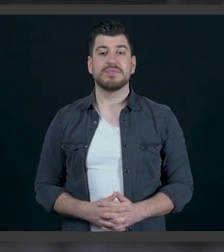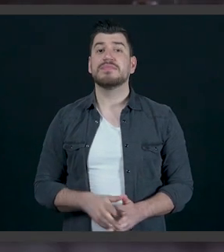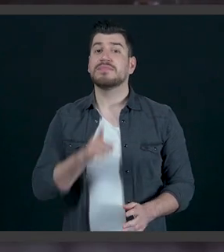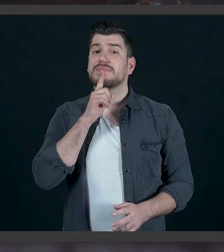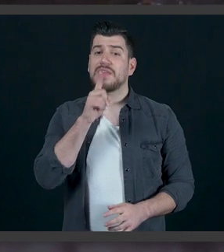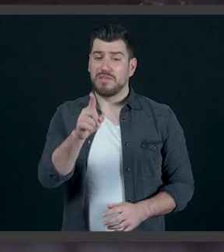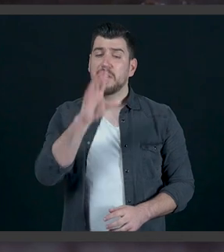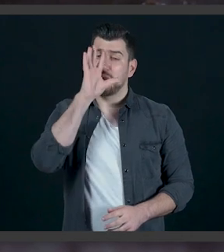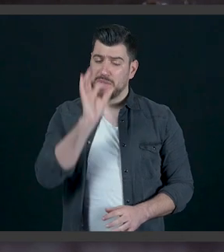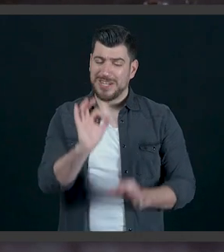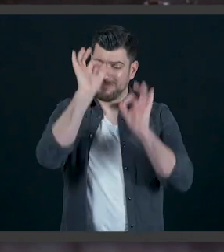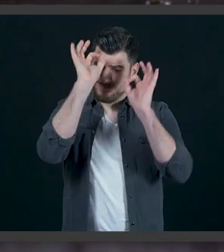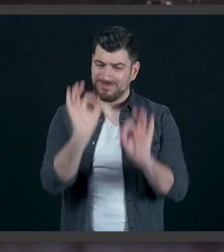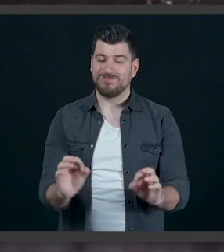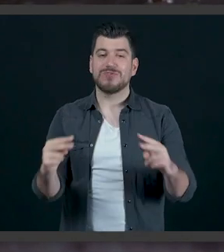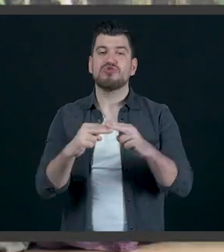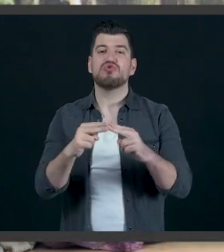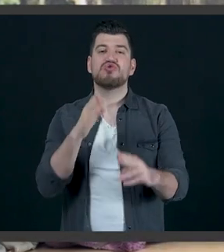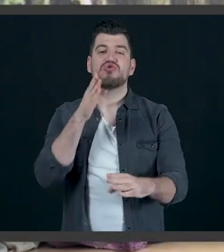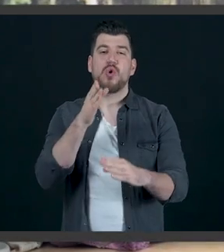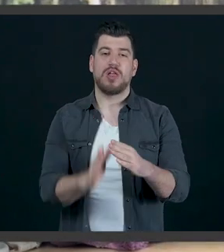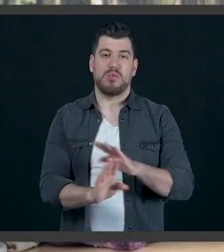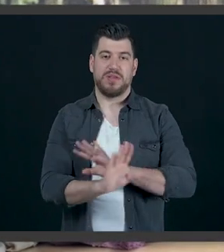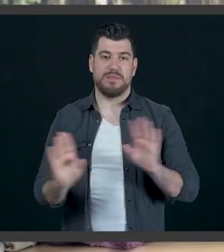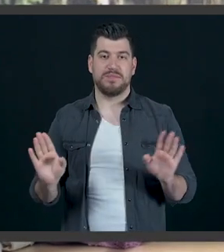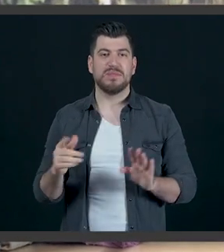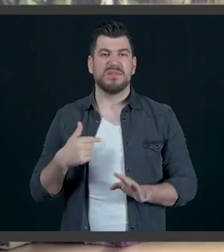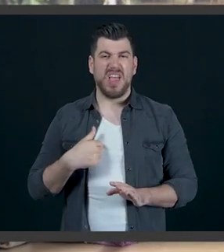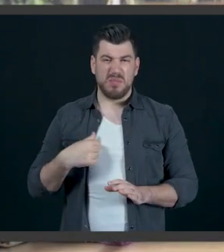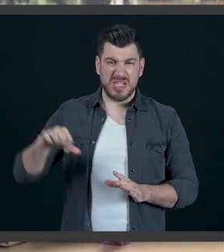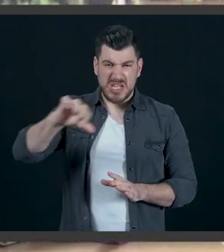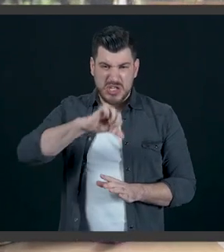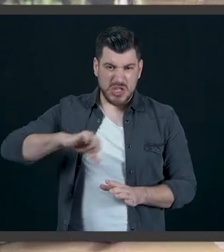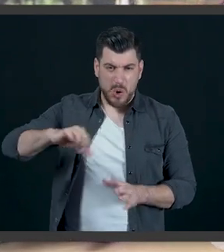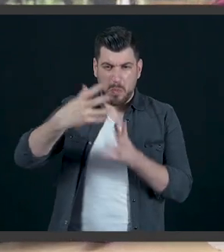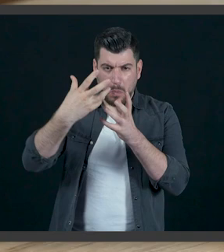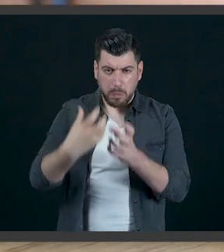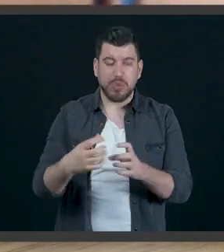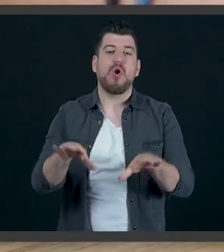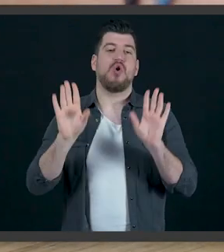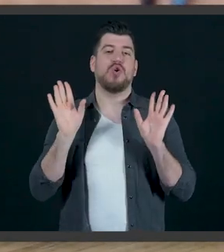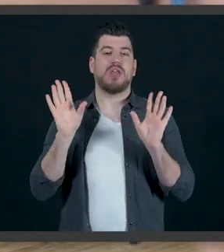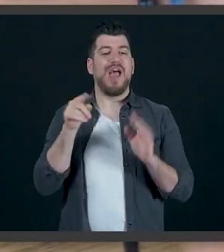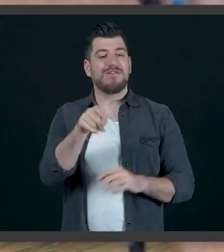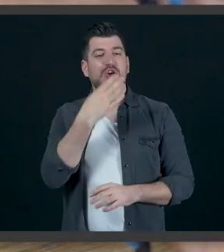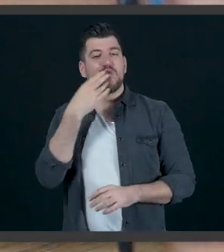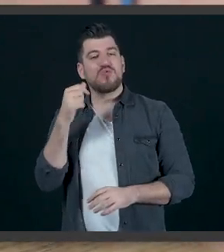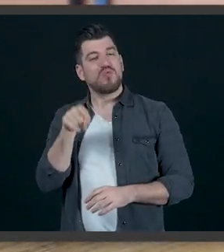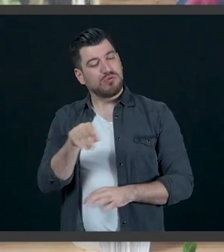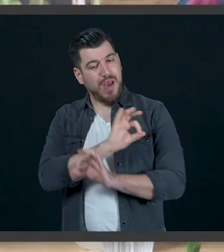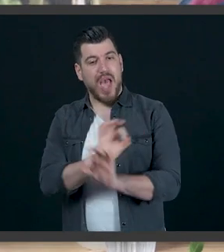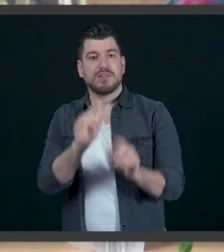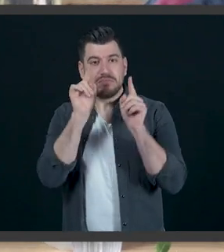Αυτή είναι μία γνήσια σοκολατόπιτα που δεν βάλαμε έναν τόνο σιρόπι μέσα για να γίνει νόστιμη. Είναι νόστιμη από μόνη